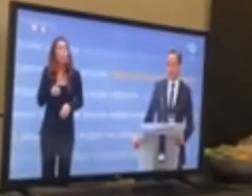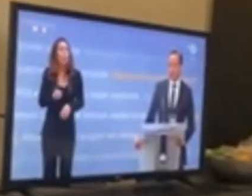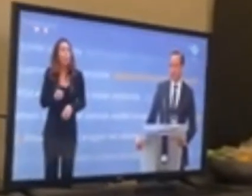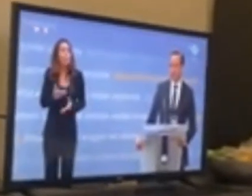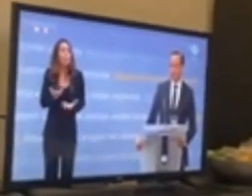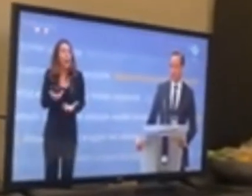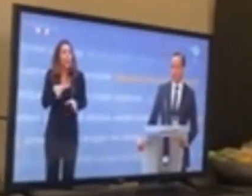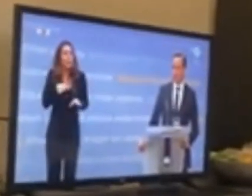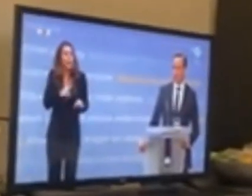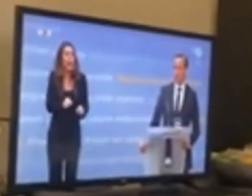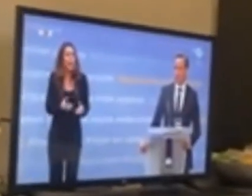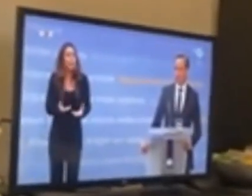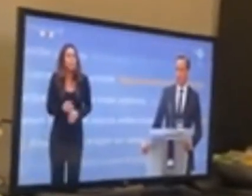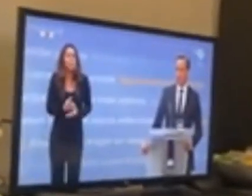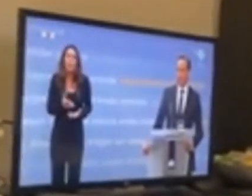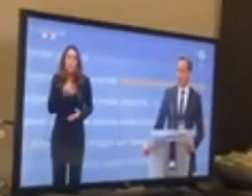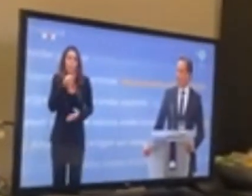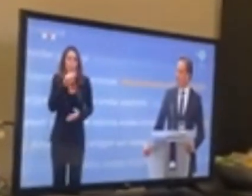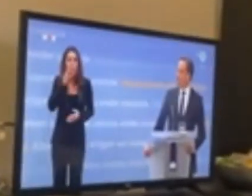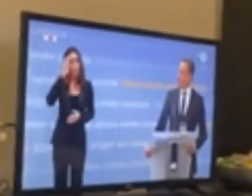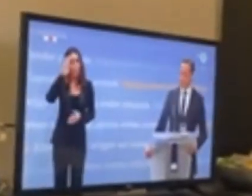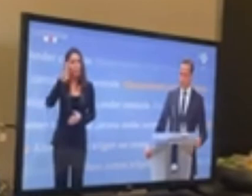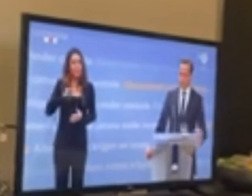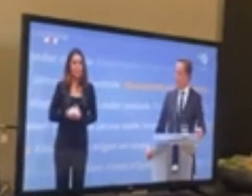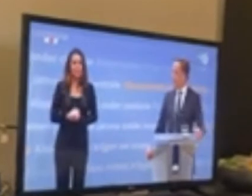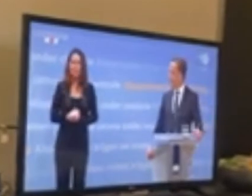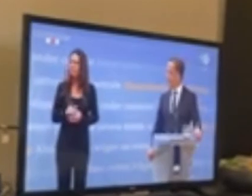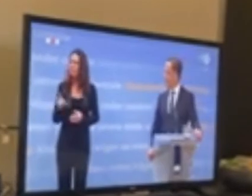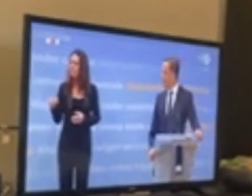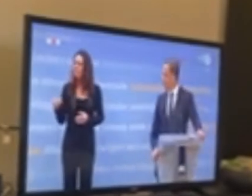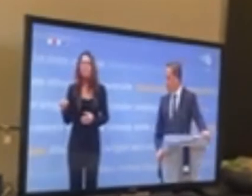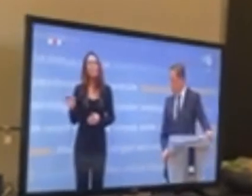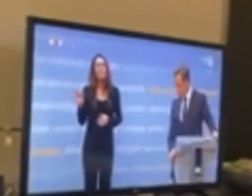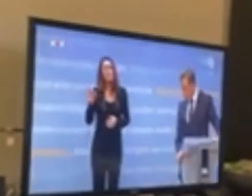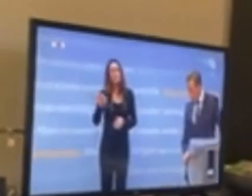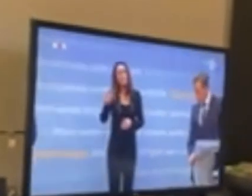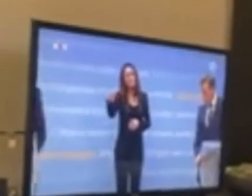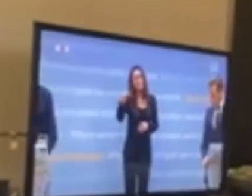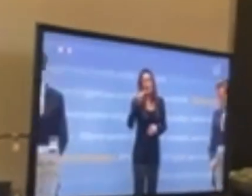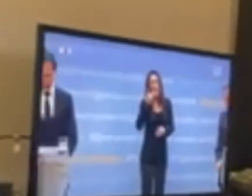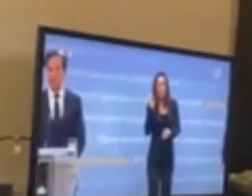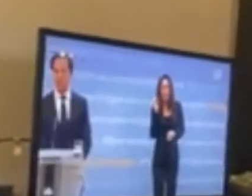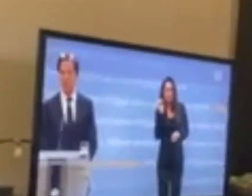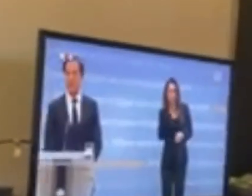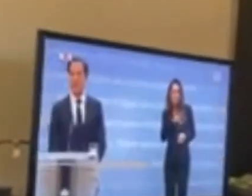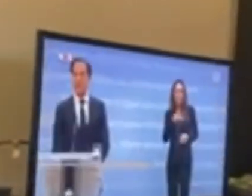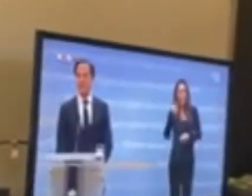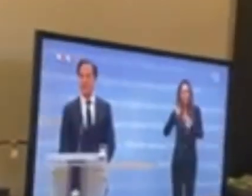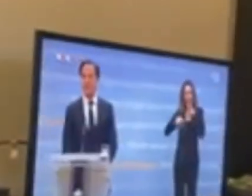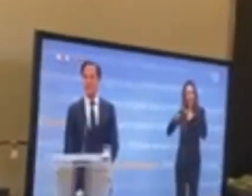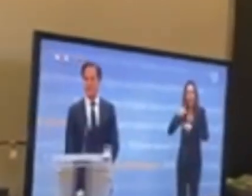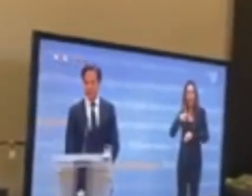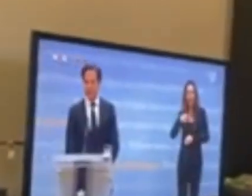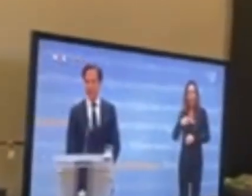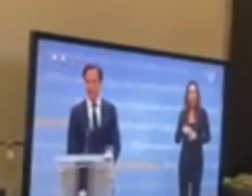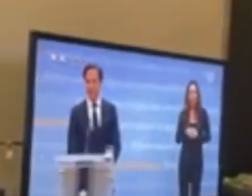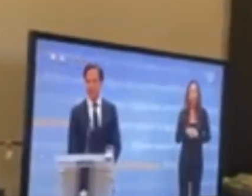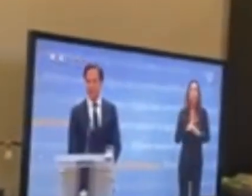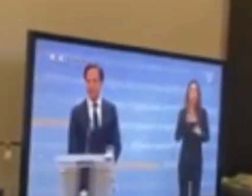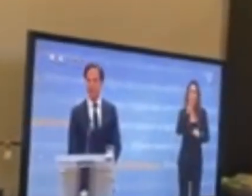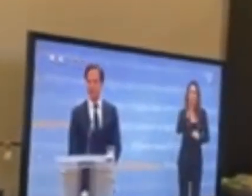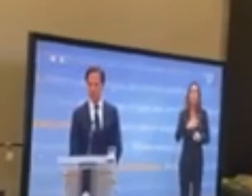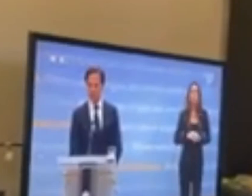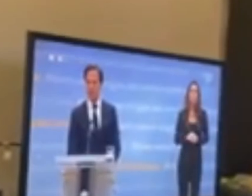politie. Nee. Oké. Okay. Belangrijk, hè? De vraag over het bezorgen, heb ik even aangekeken, Niels. Dat kan